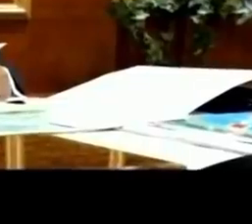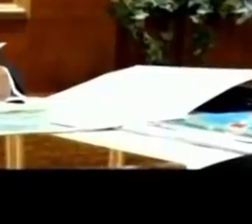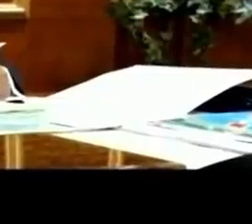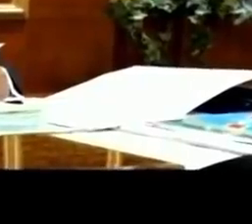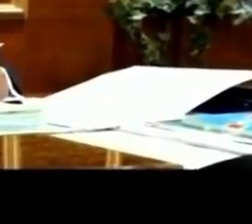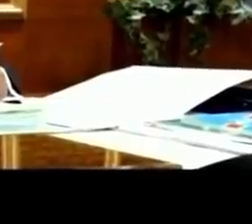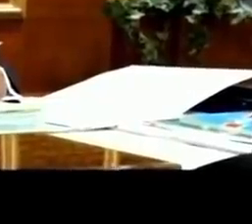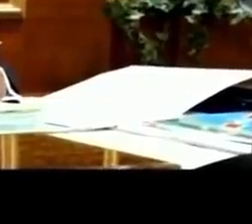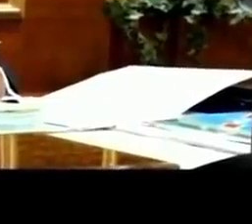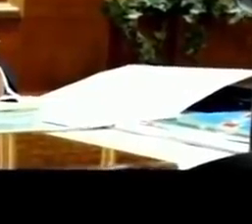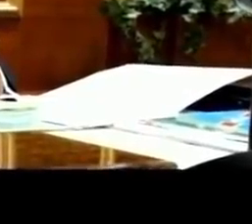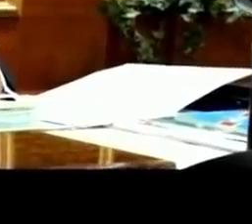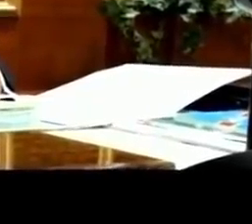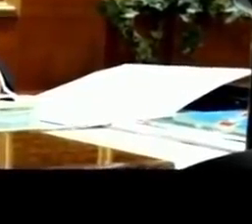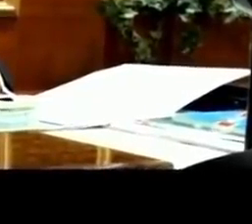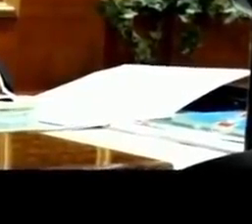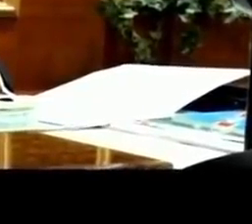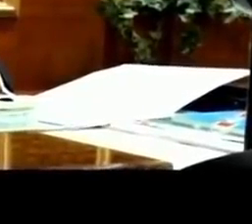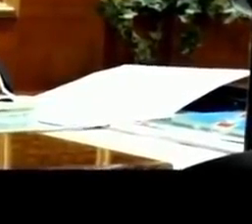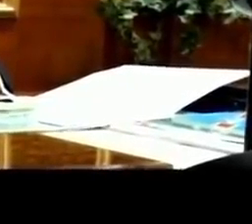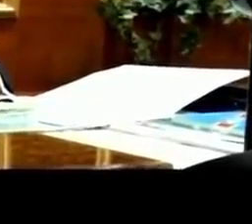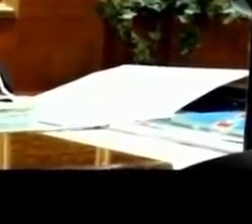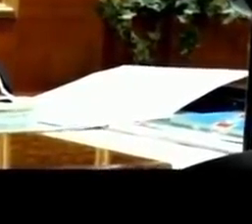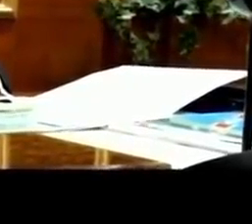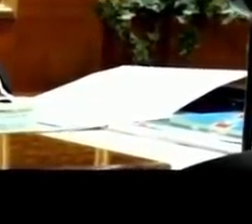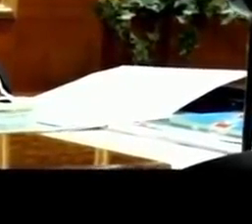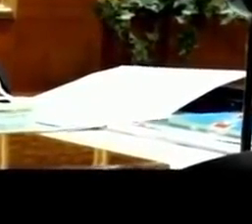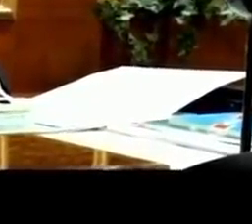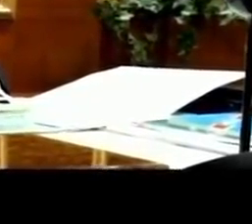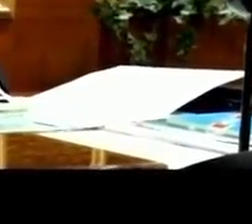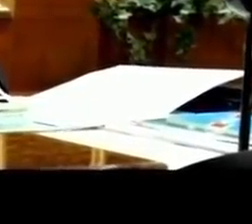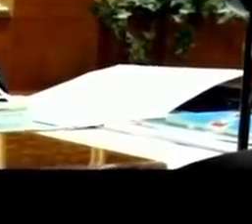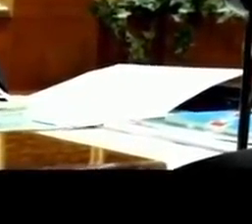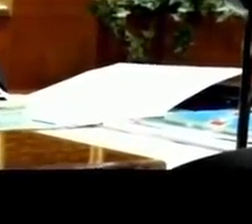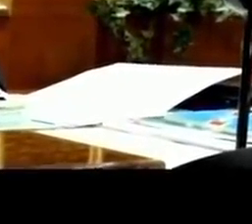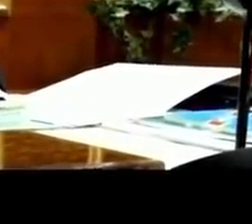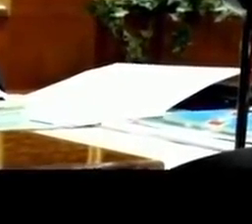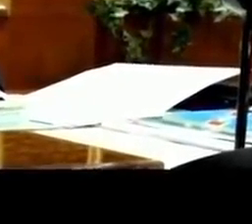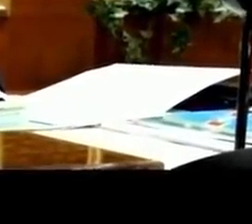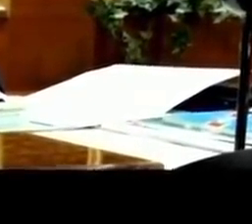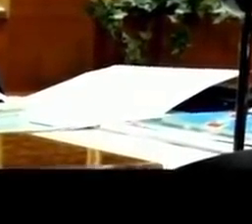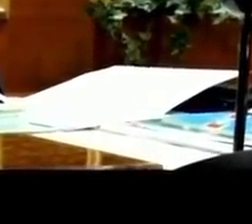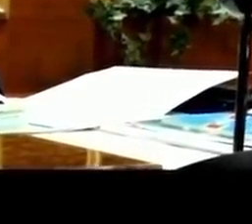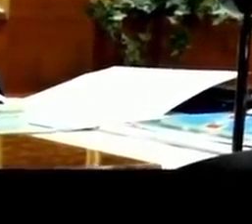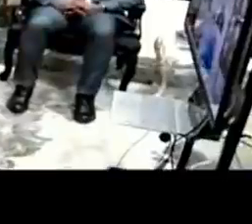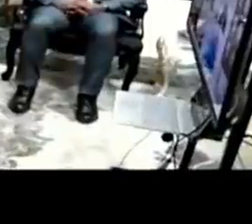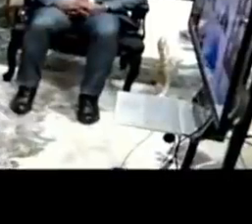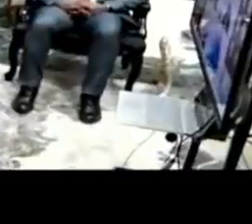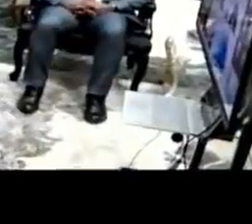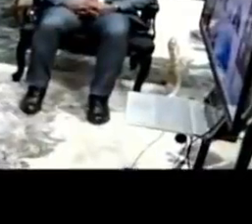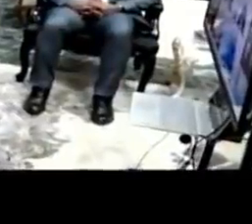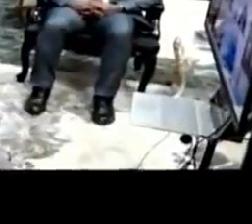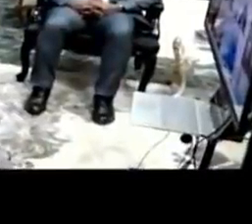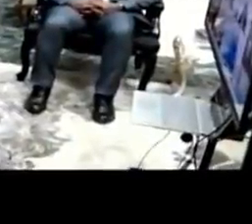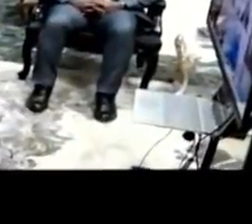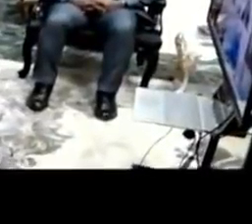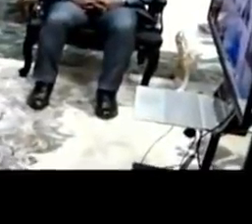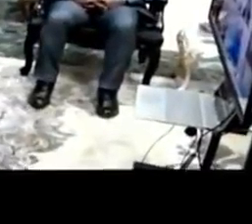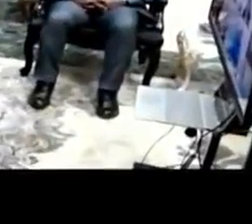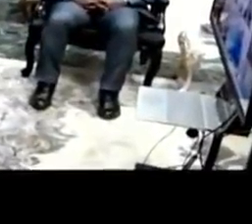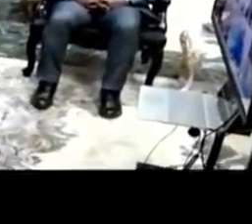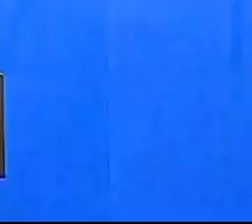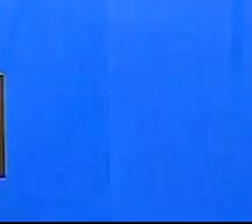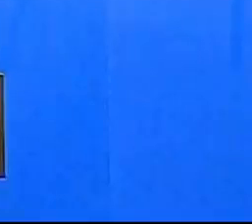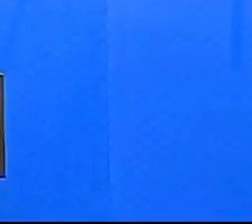paix, renoncer à la lutte armée et revenir dans les rangs des Congolaises et Congolais dignes de cette